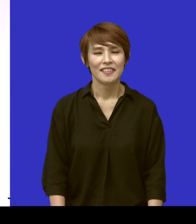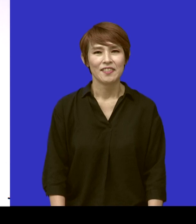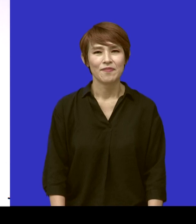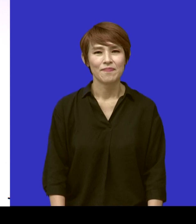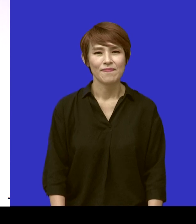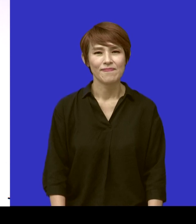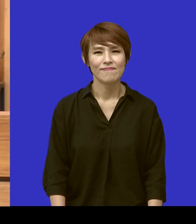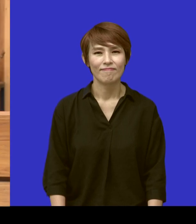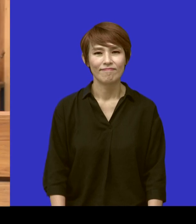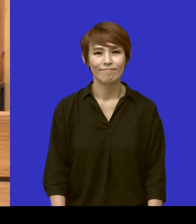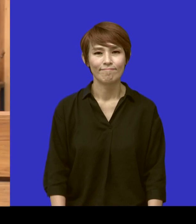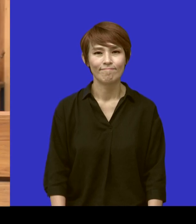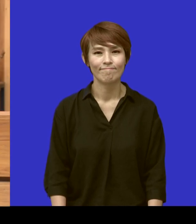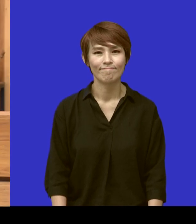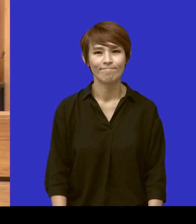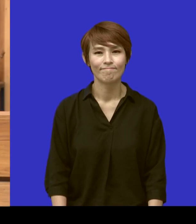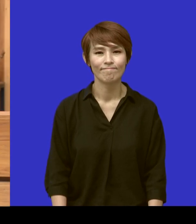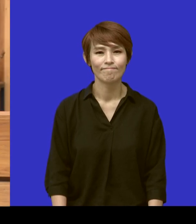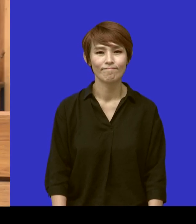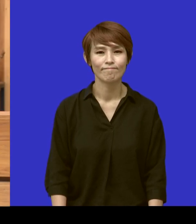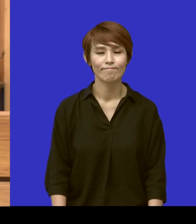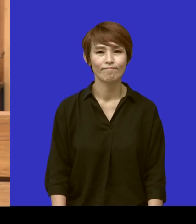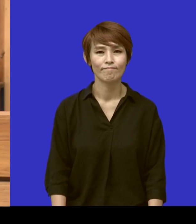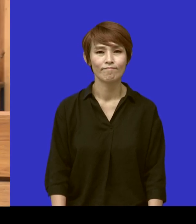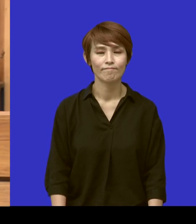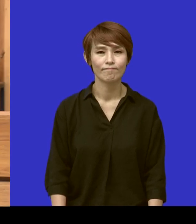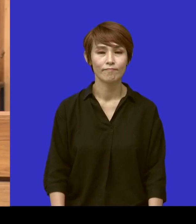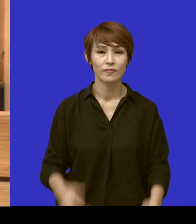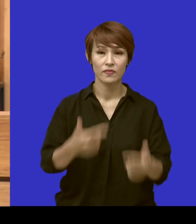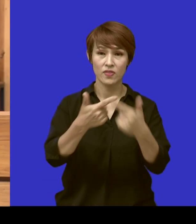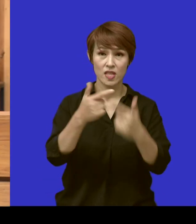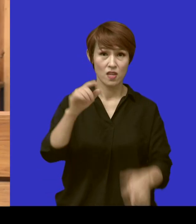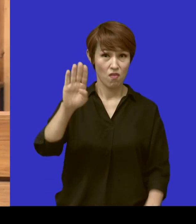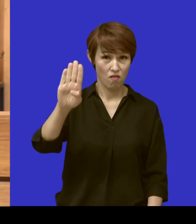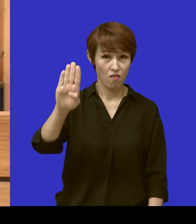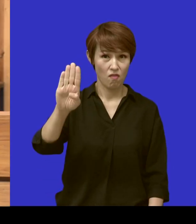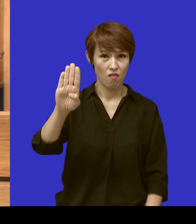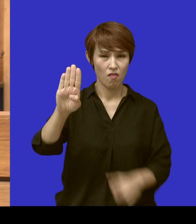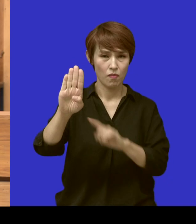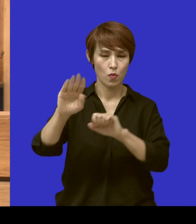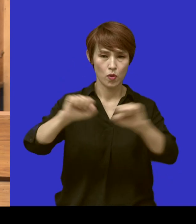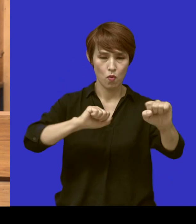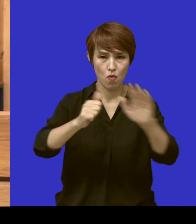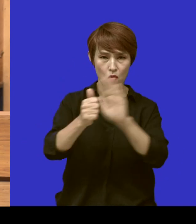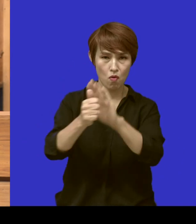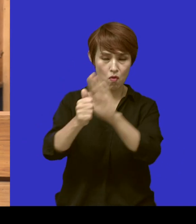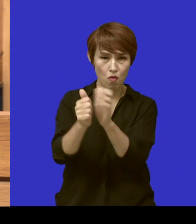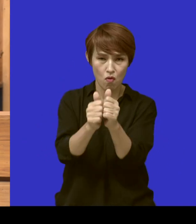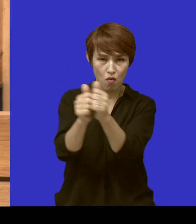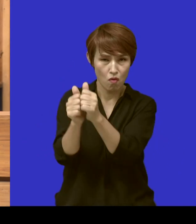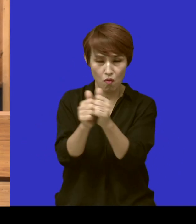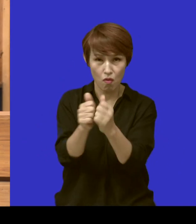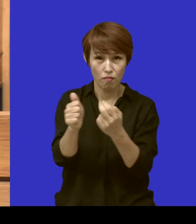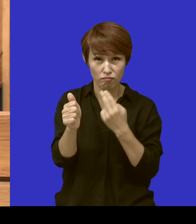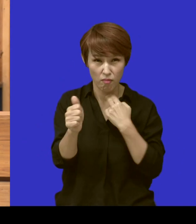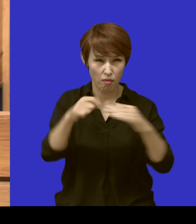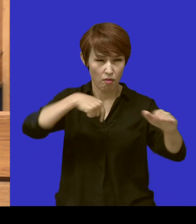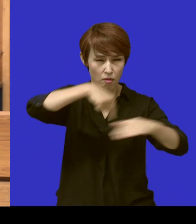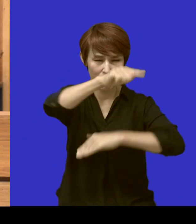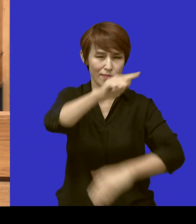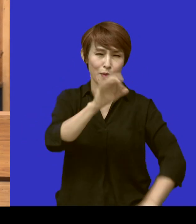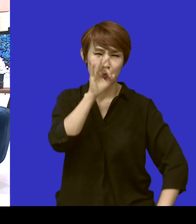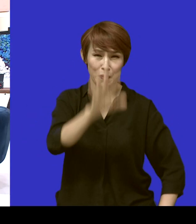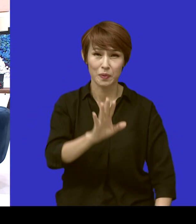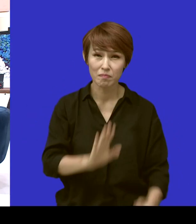네. 그러니까 사모님 지금 우리 태경 형제 같은 분들은 이제 활동 지원사가 없으면 전혀 움직일 수가